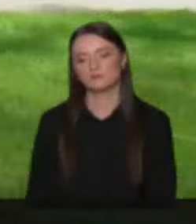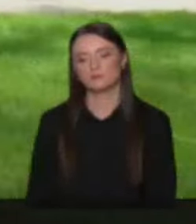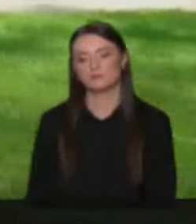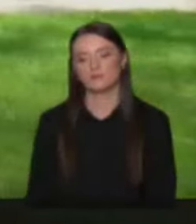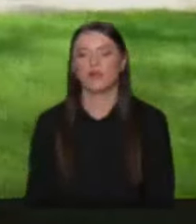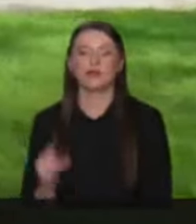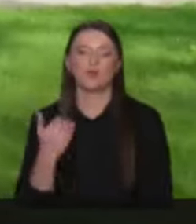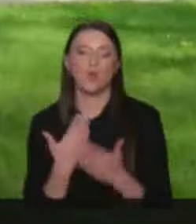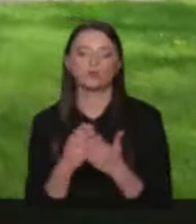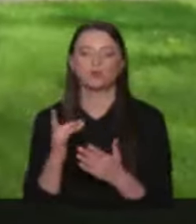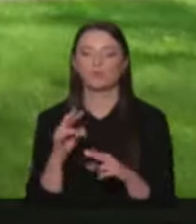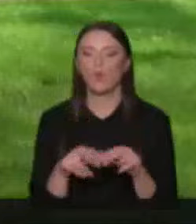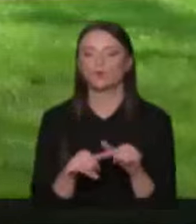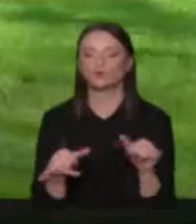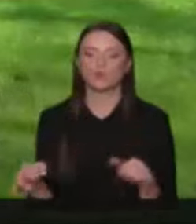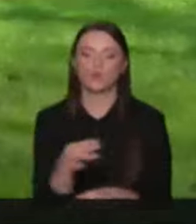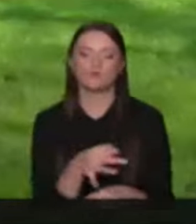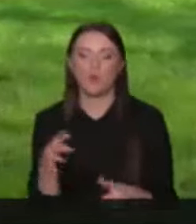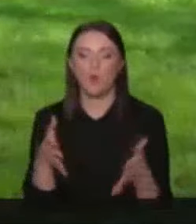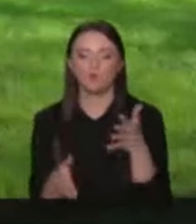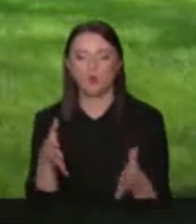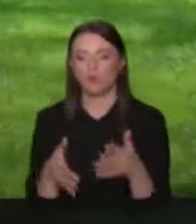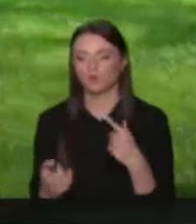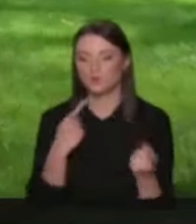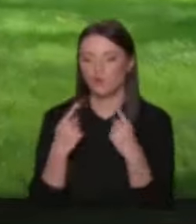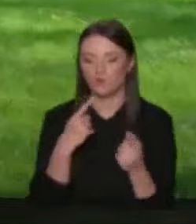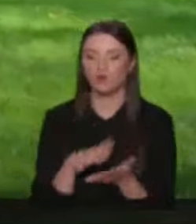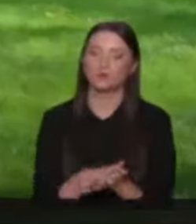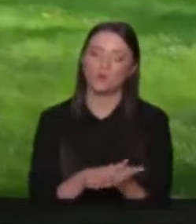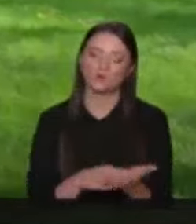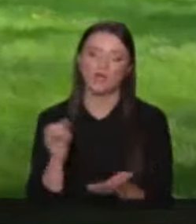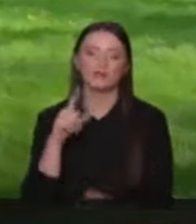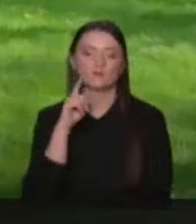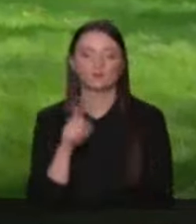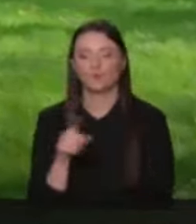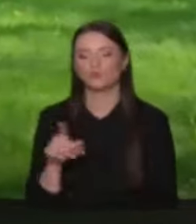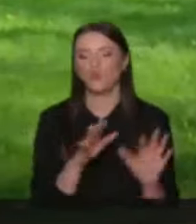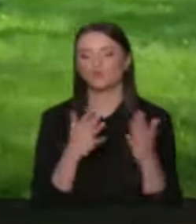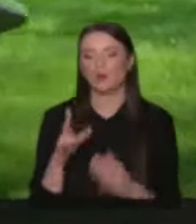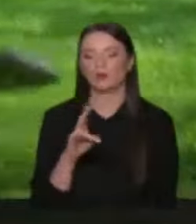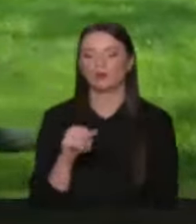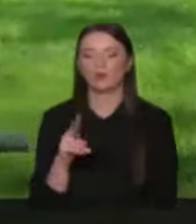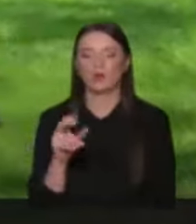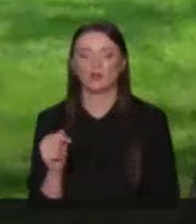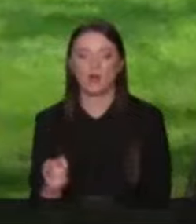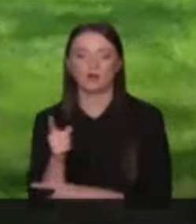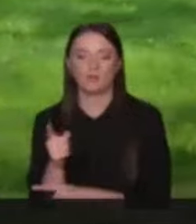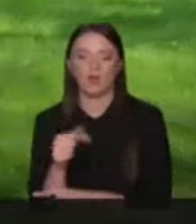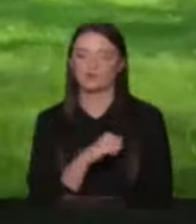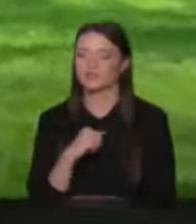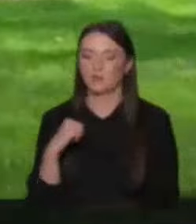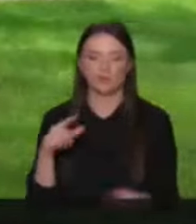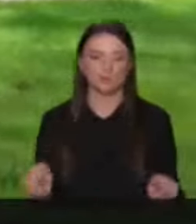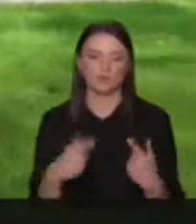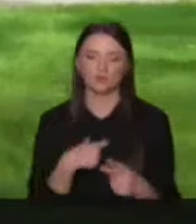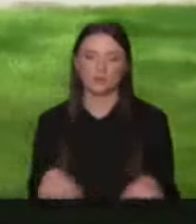І от про розбудову острова Оболонському говоримо і далі. І відомо, що у парку Наталка рибалки самостійно створюють